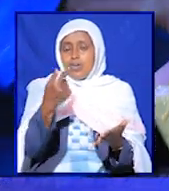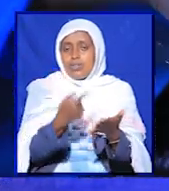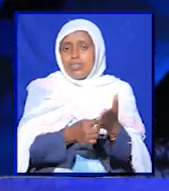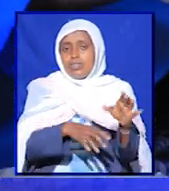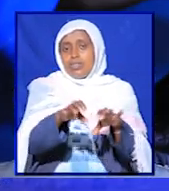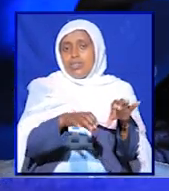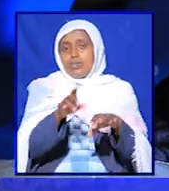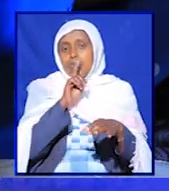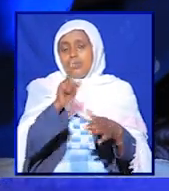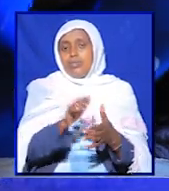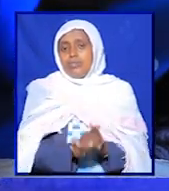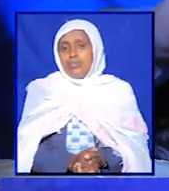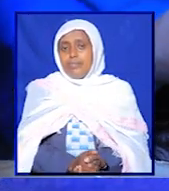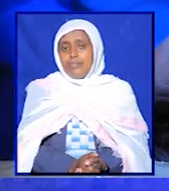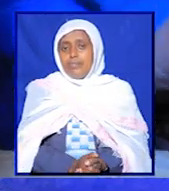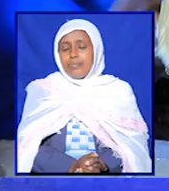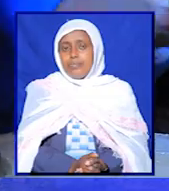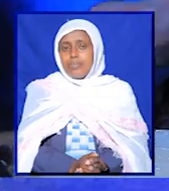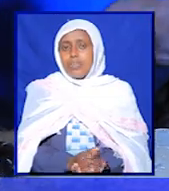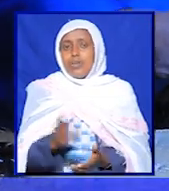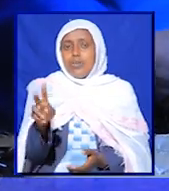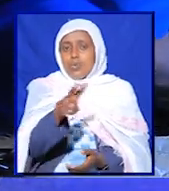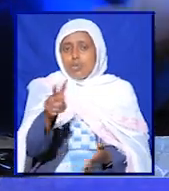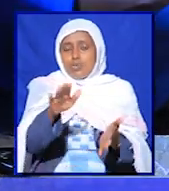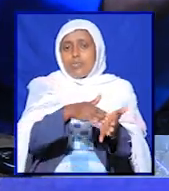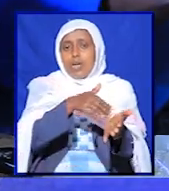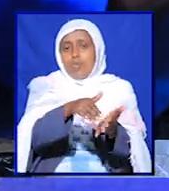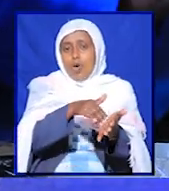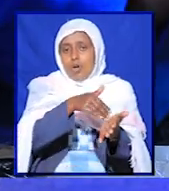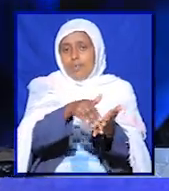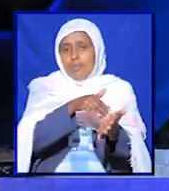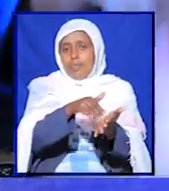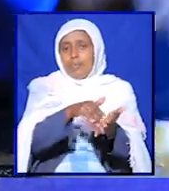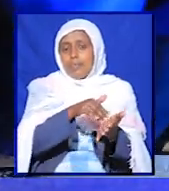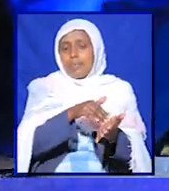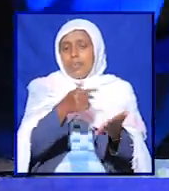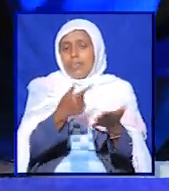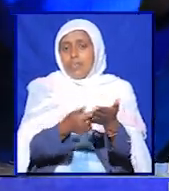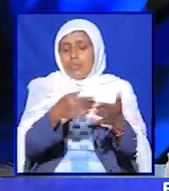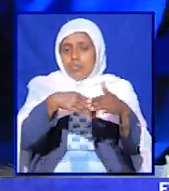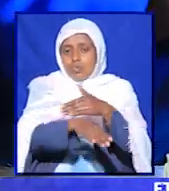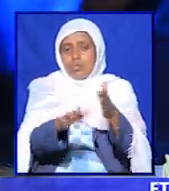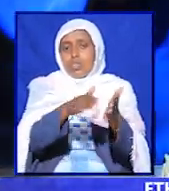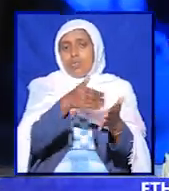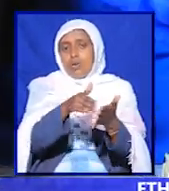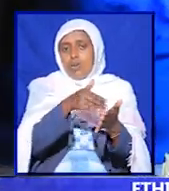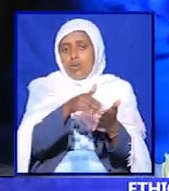እንደዚህ አስከፋታለሁ እንደዚህ ማለት ነው። ሁለቱንም እቀባዋለሁ ግን ይሄንም ውስጥን